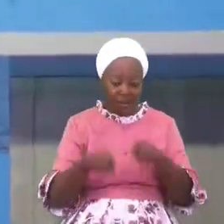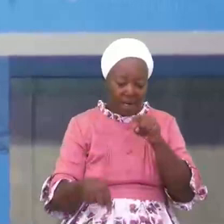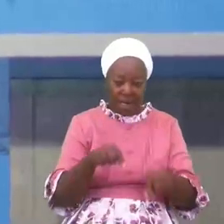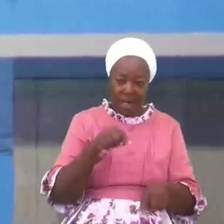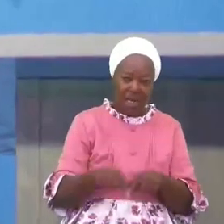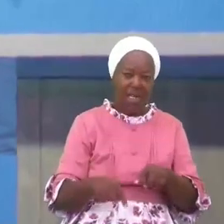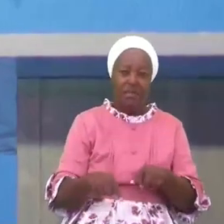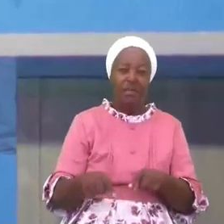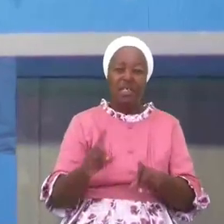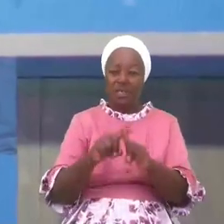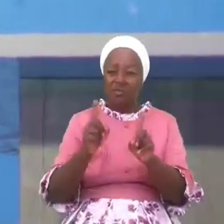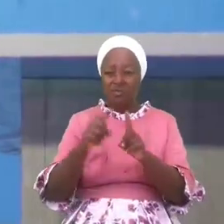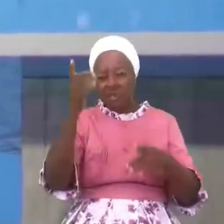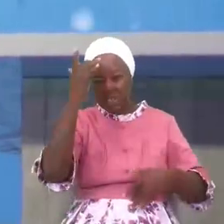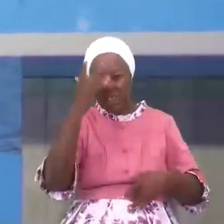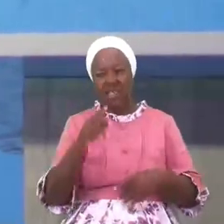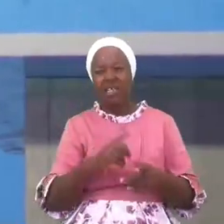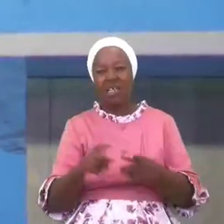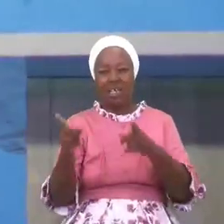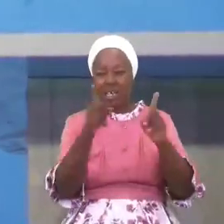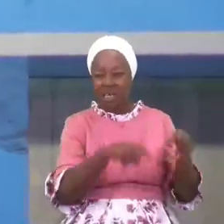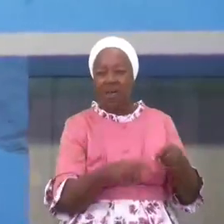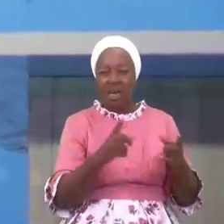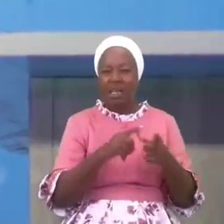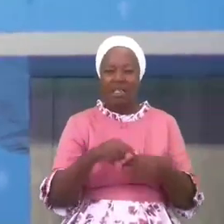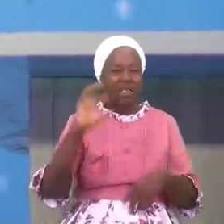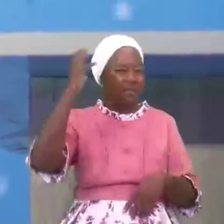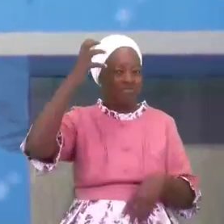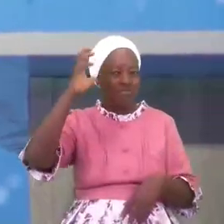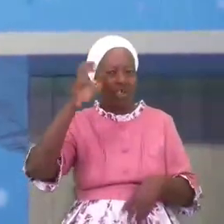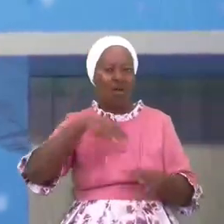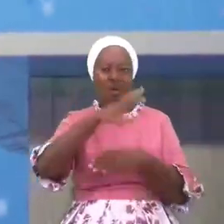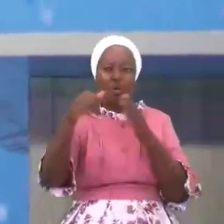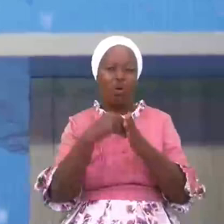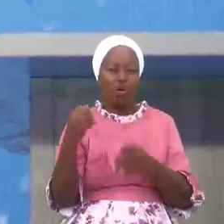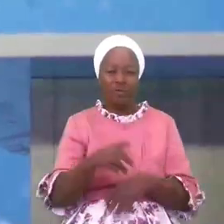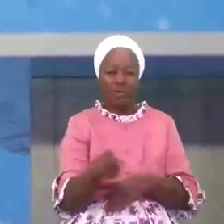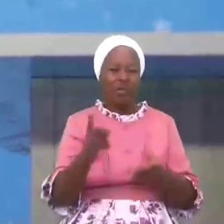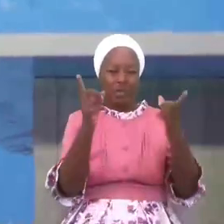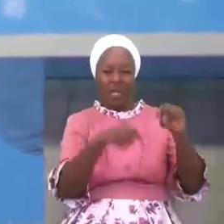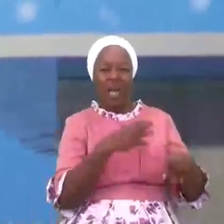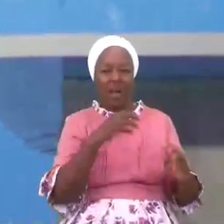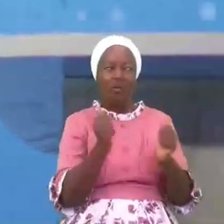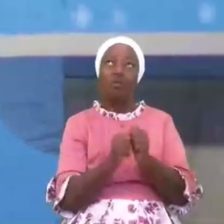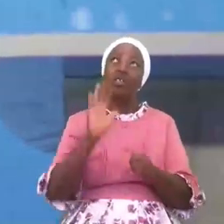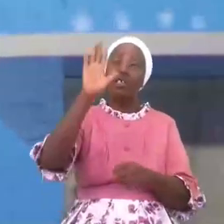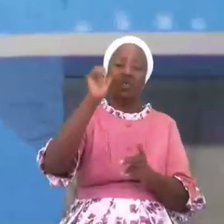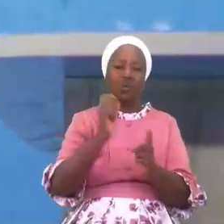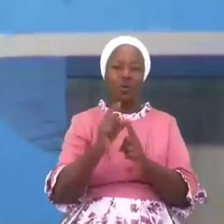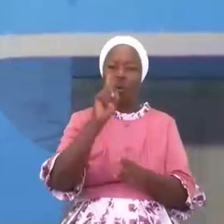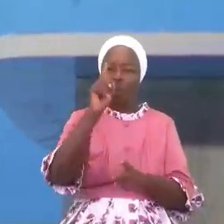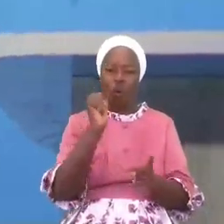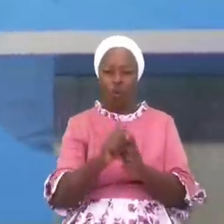paralytiques, ceux qui avaient problèmes mentaux, les lunatiques, ils sont tous venus. Et par sa parole, une